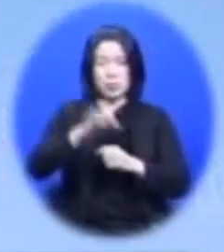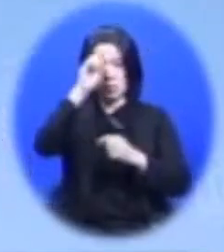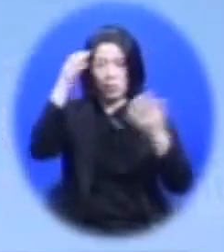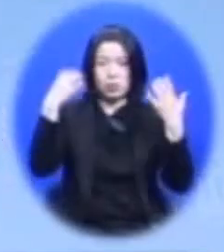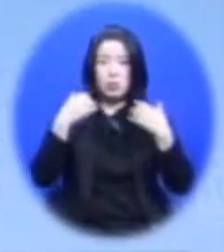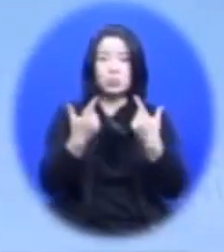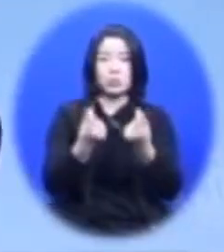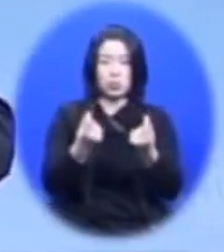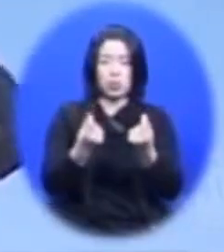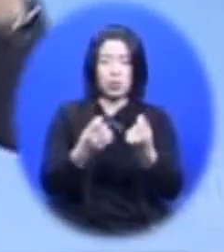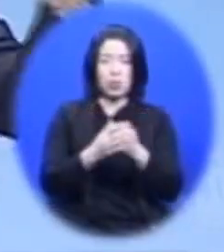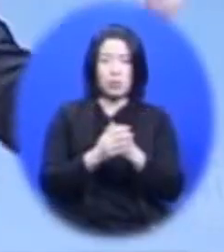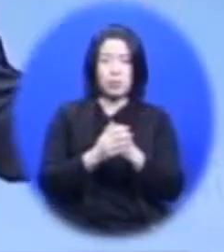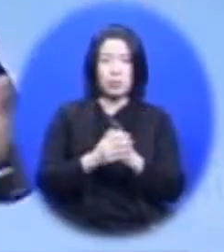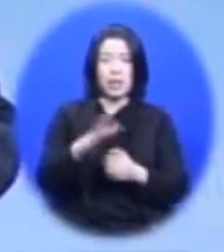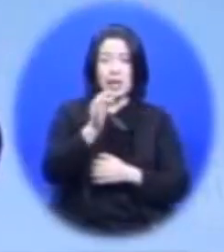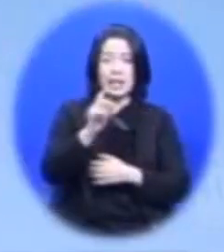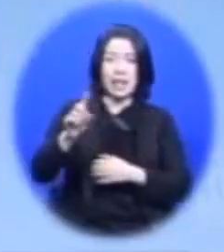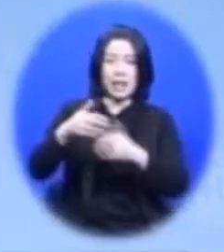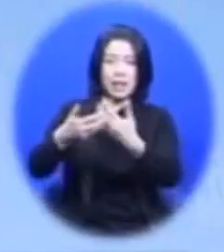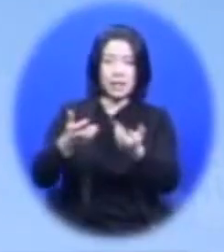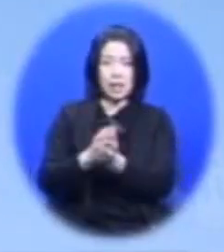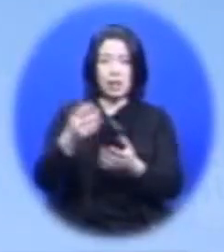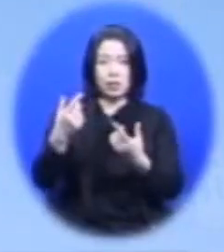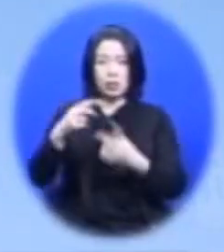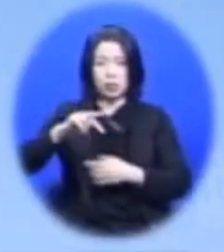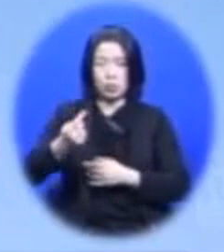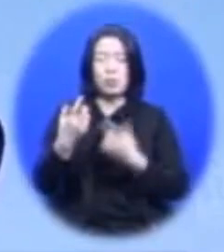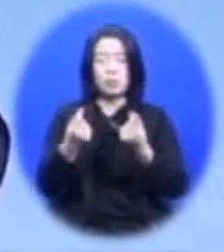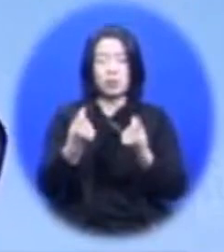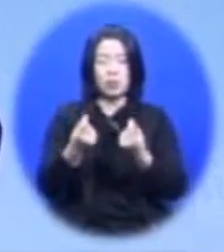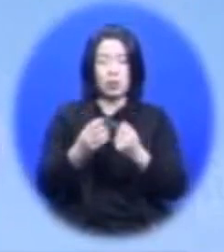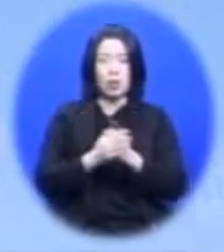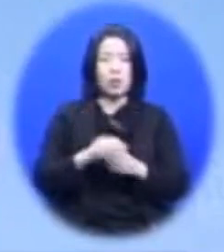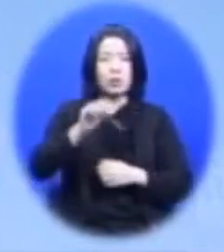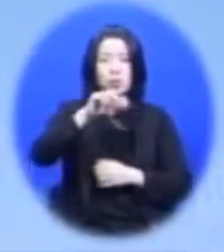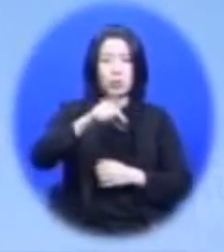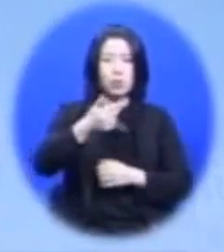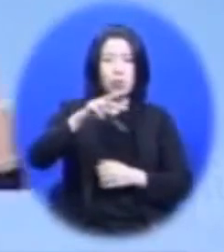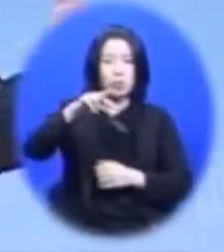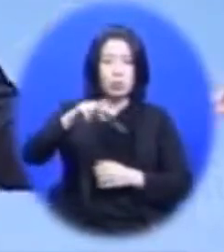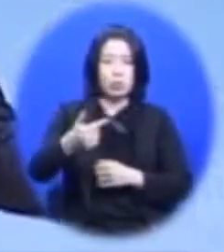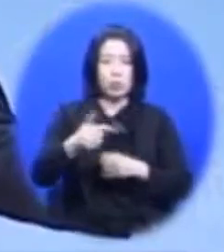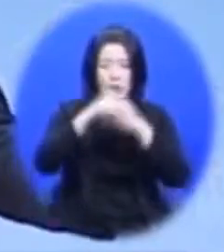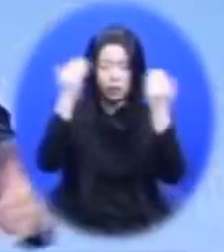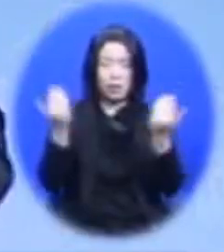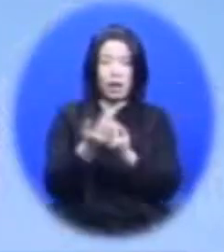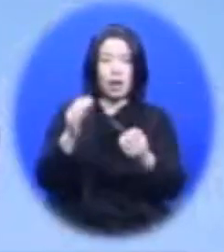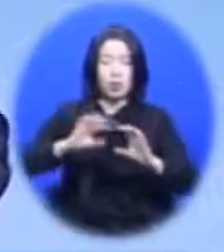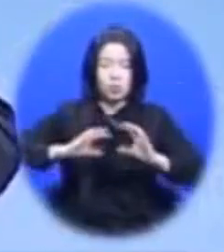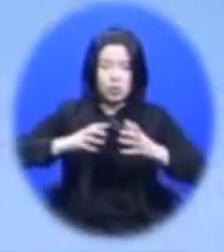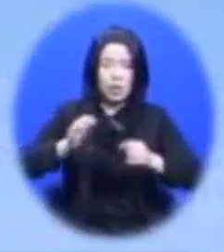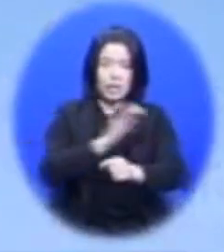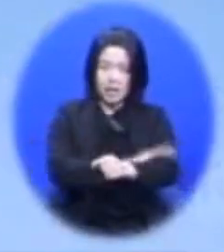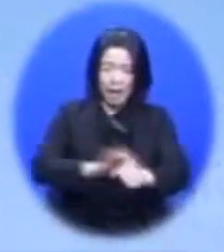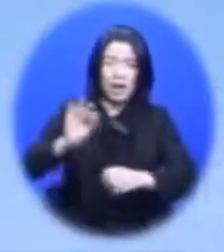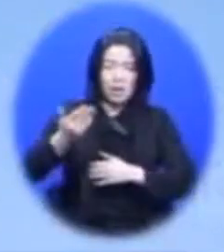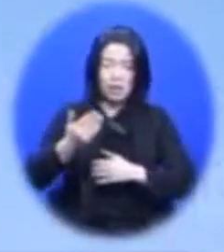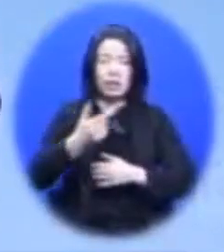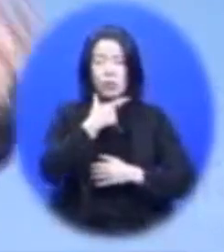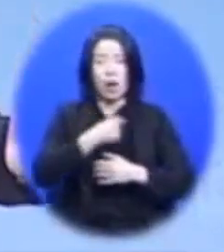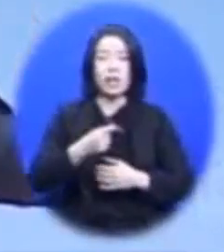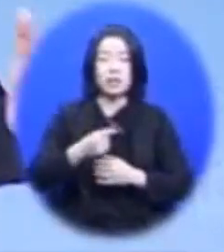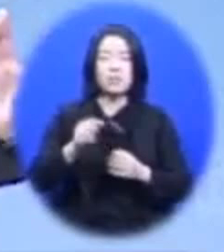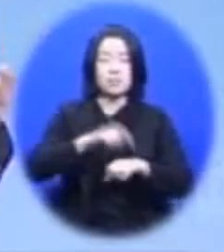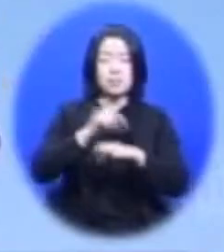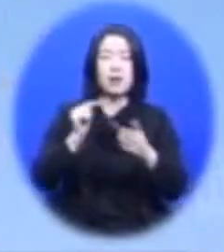그렇고 또 야당 쪽에서도 그렇고 또는 노조도 그렇고 다 우리나라가 잘 되자는 거예요. 여러분, 우리나라가